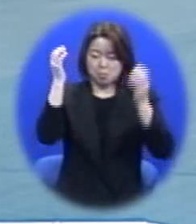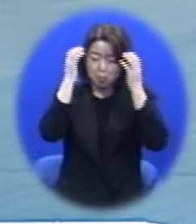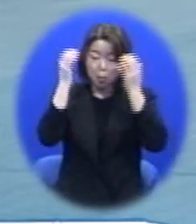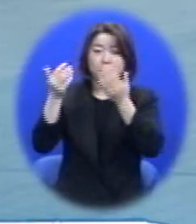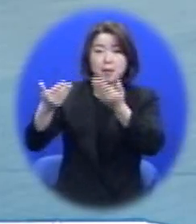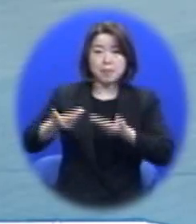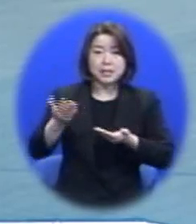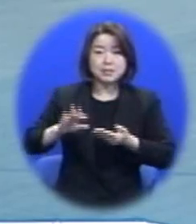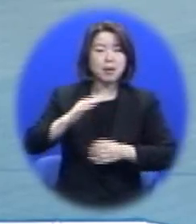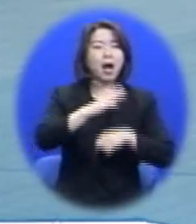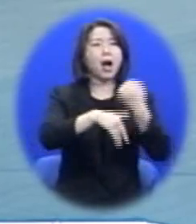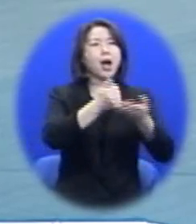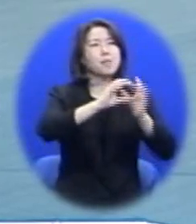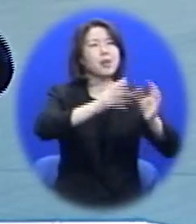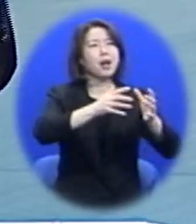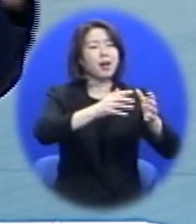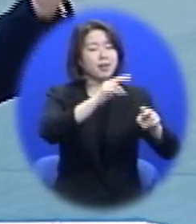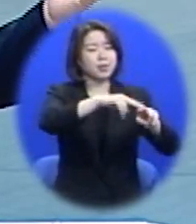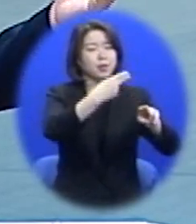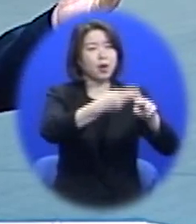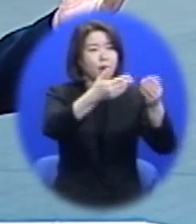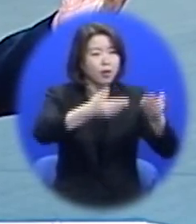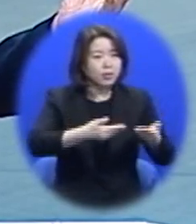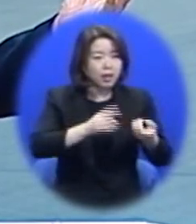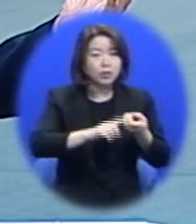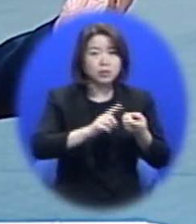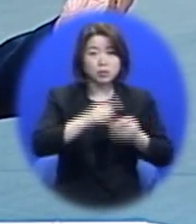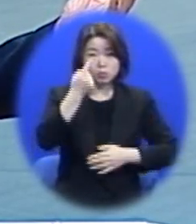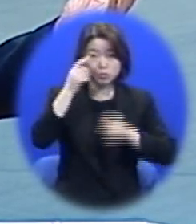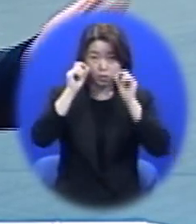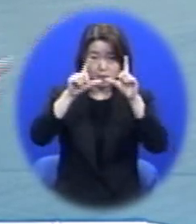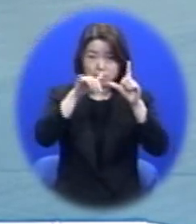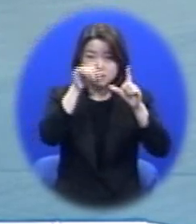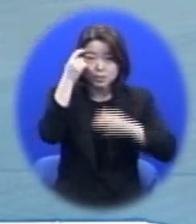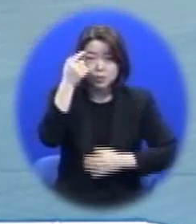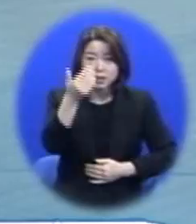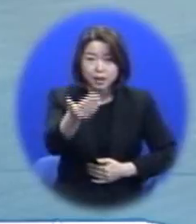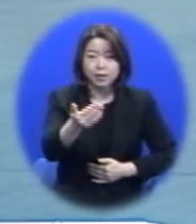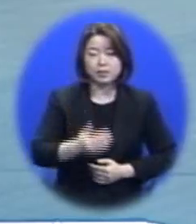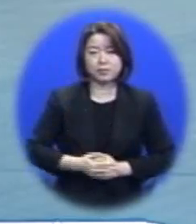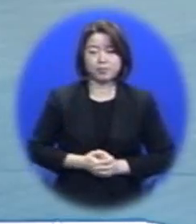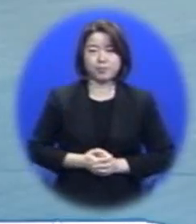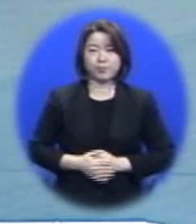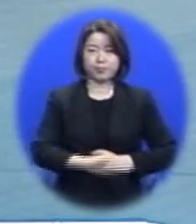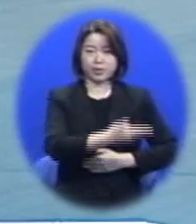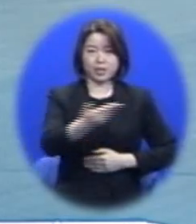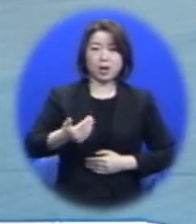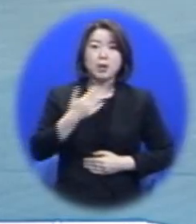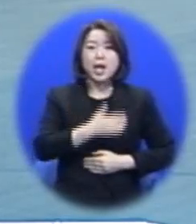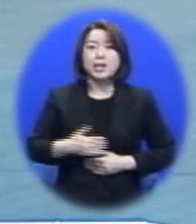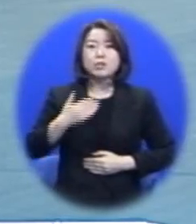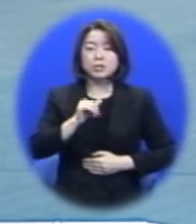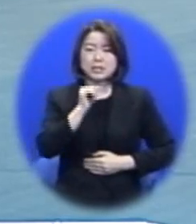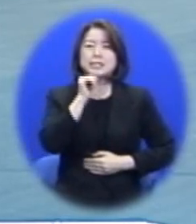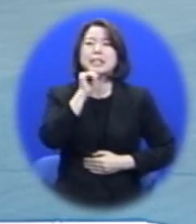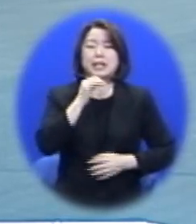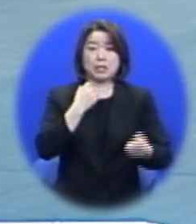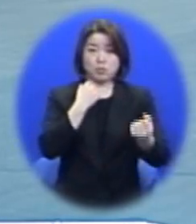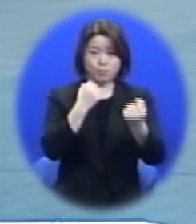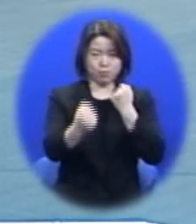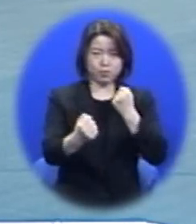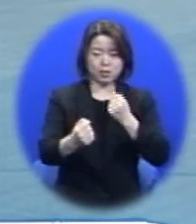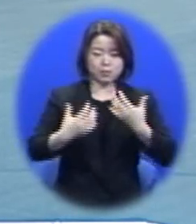나라에서는 상급이 있다는 것에 대해서 눈이 열리셨나요? 그래서 여러분은 육신적인 가난에도 불구하고 낙심하지